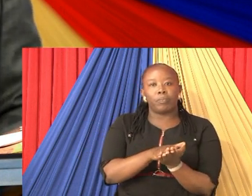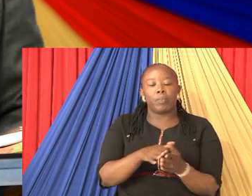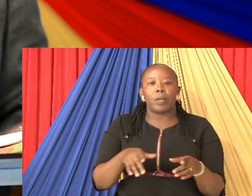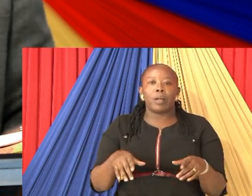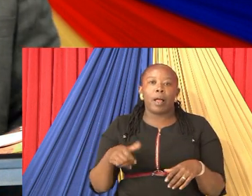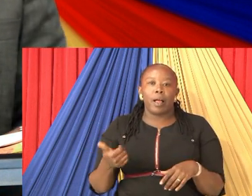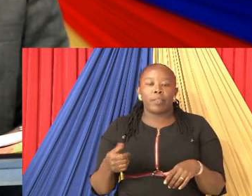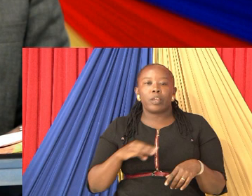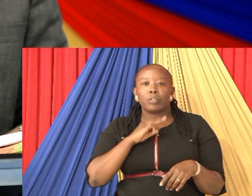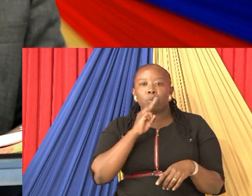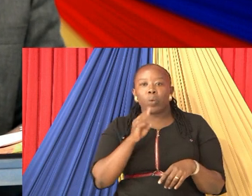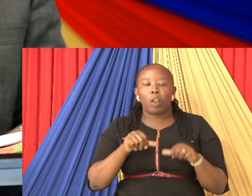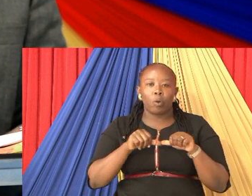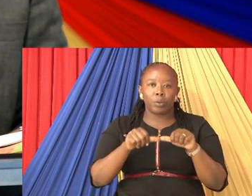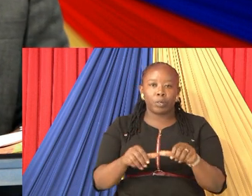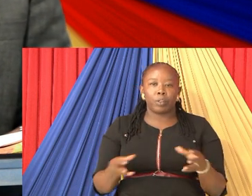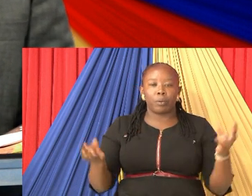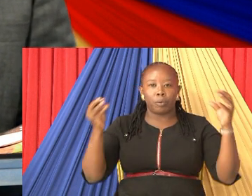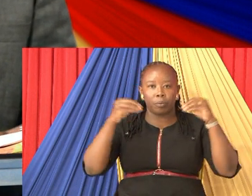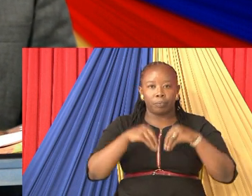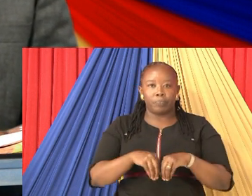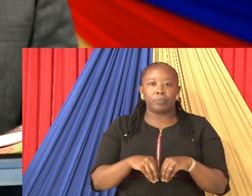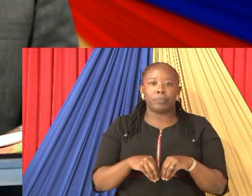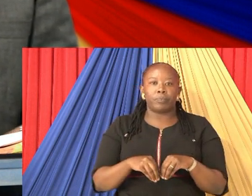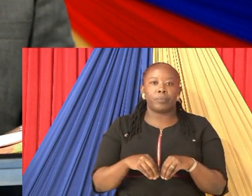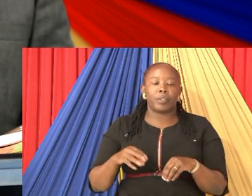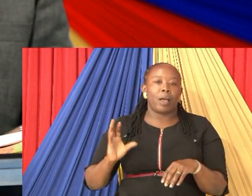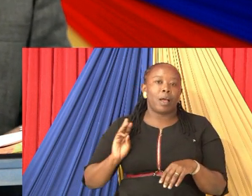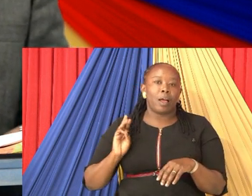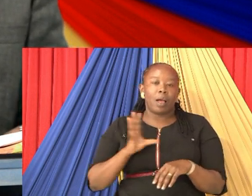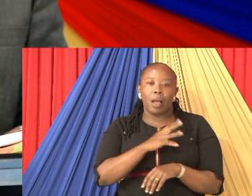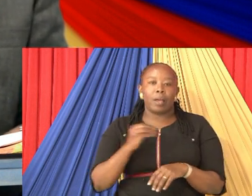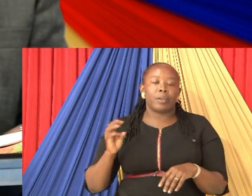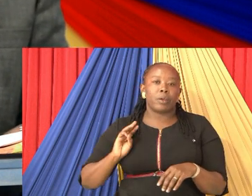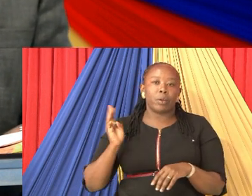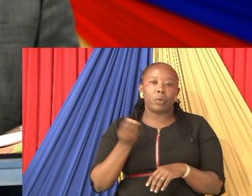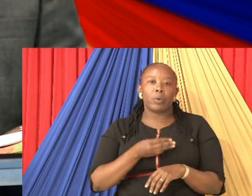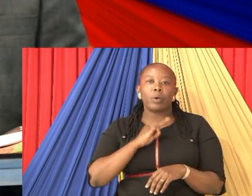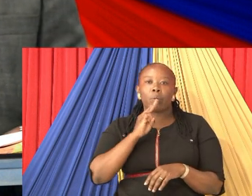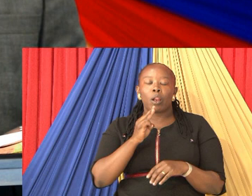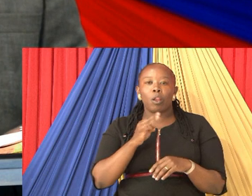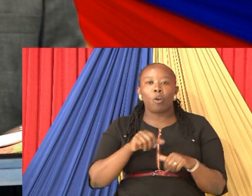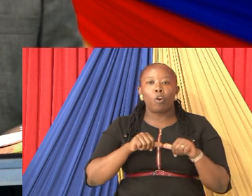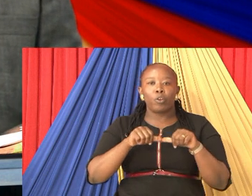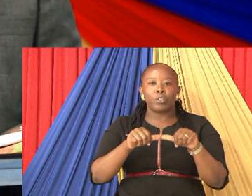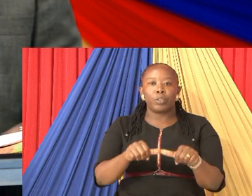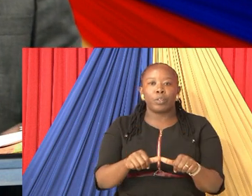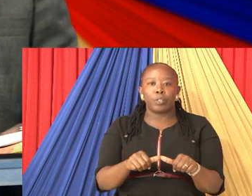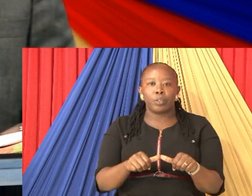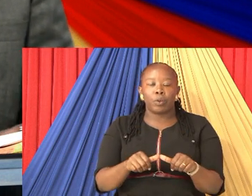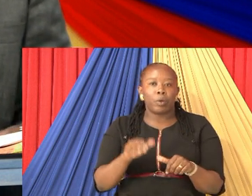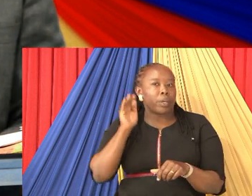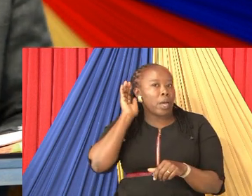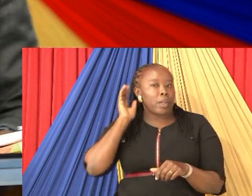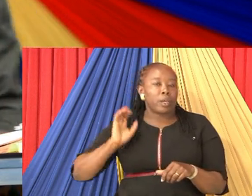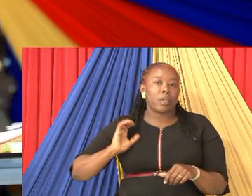tutaendelea kuzipokea kwa ajili ya kazi ya Mungu. Naye Mungu atayasikia maombi yetu. In the name of